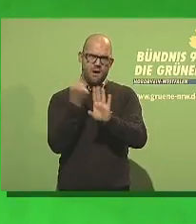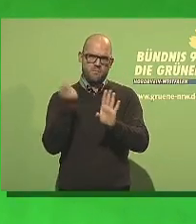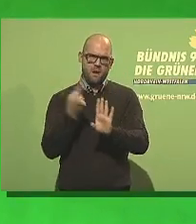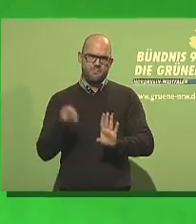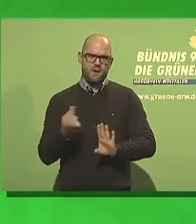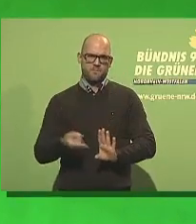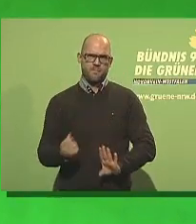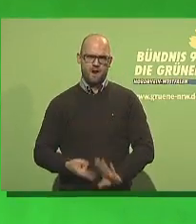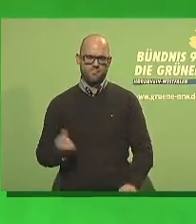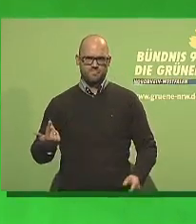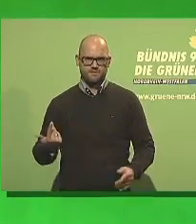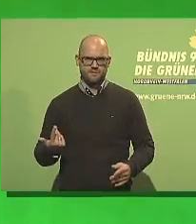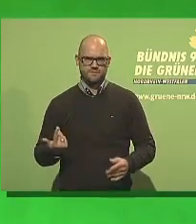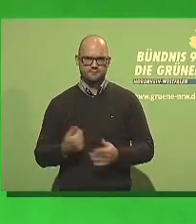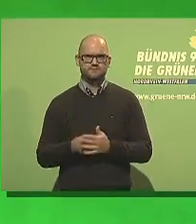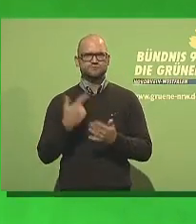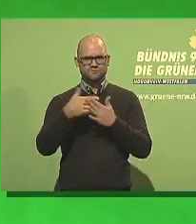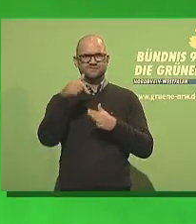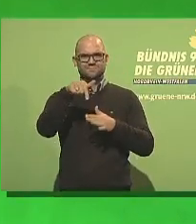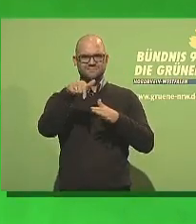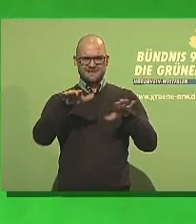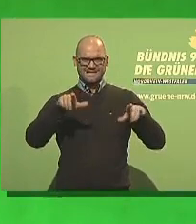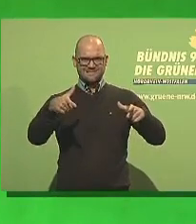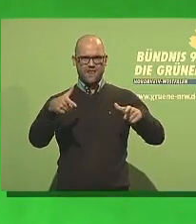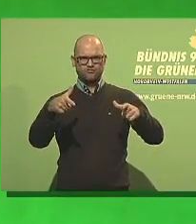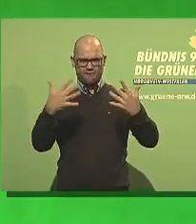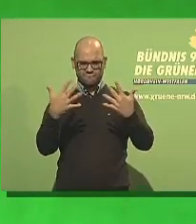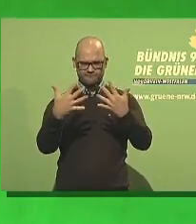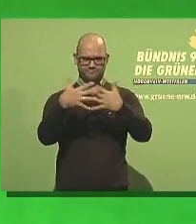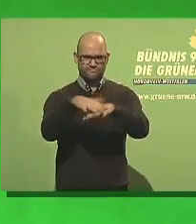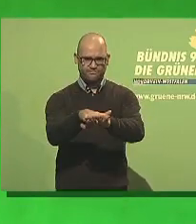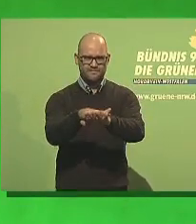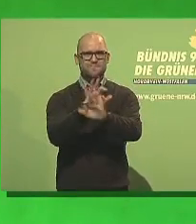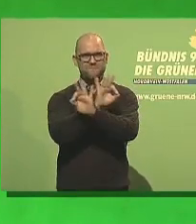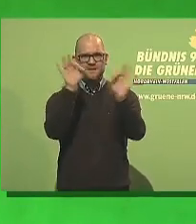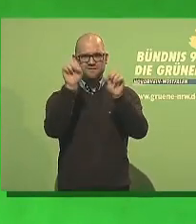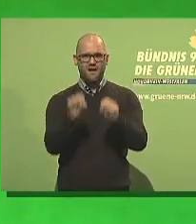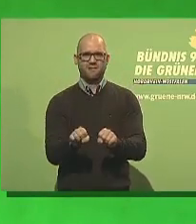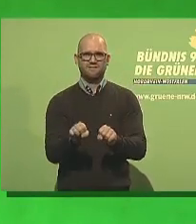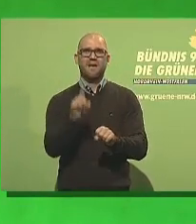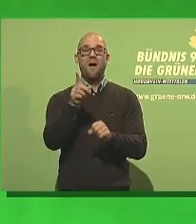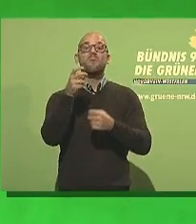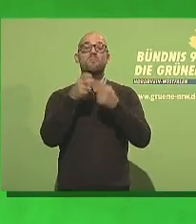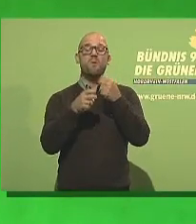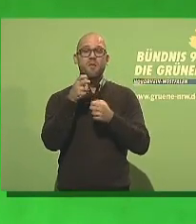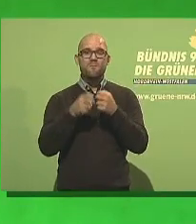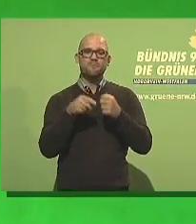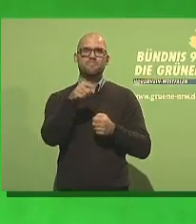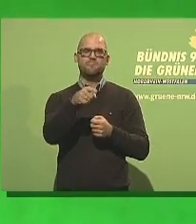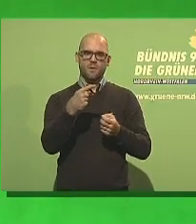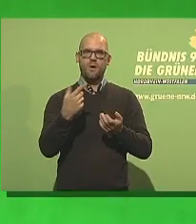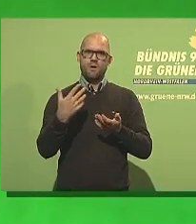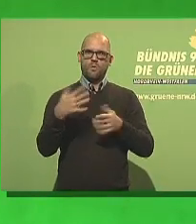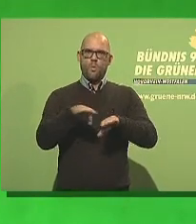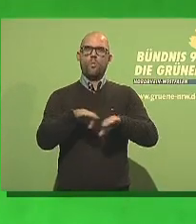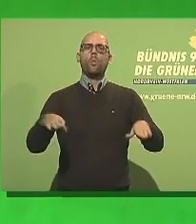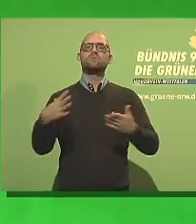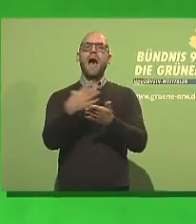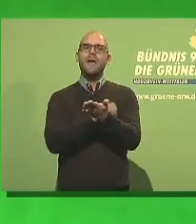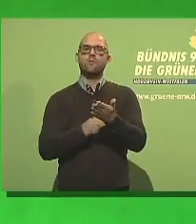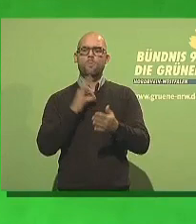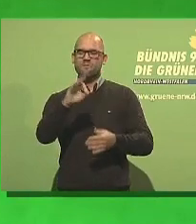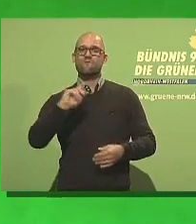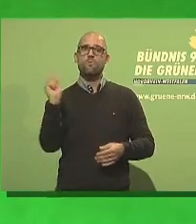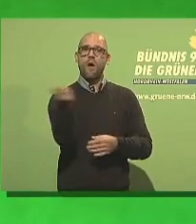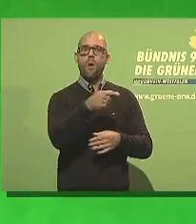Weg, sich in diese Gesellschaft auch einzubringen. Aber wir haben sehr viele unterschiedliche Modelle von bedingungslosen Grundeinkommen. Wir